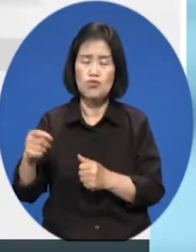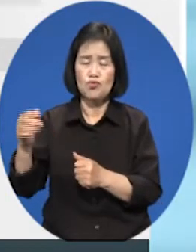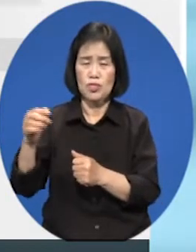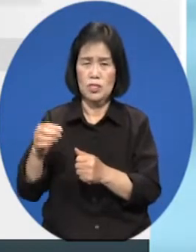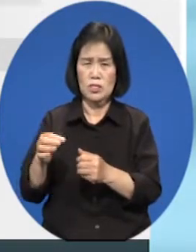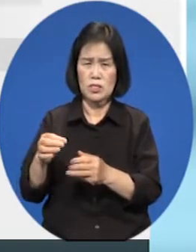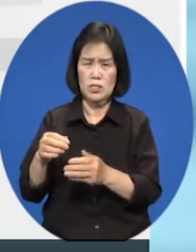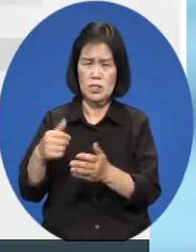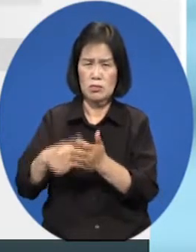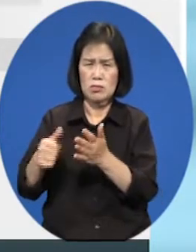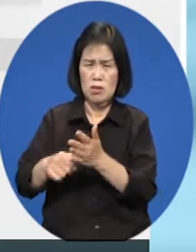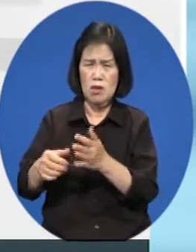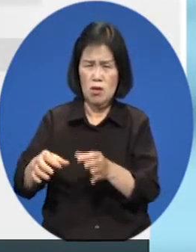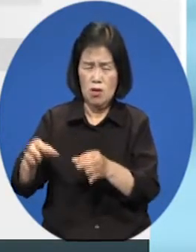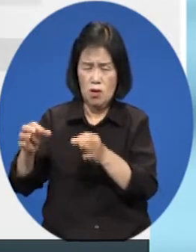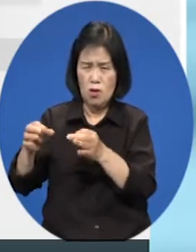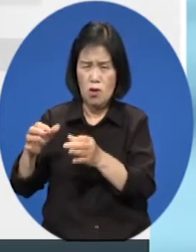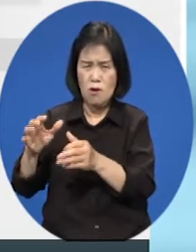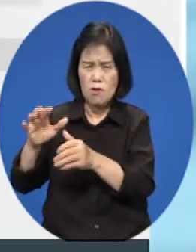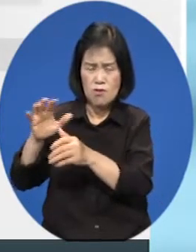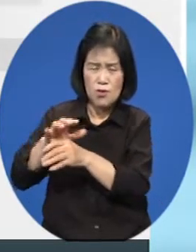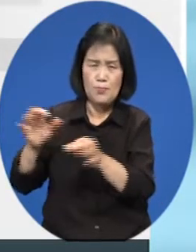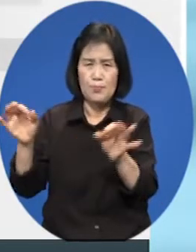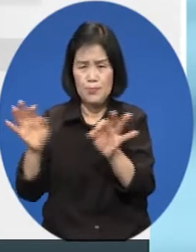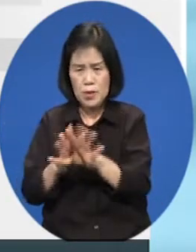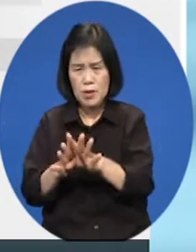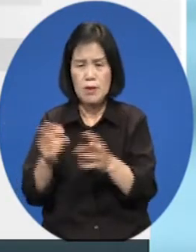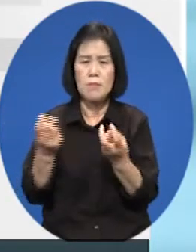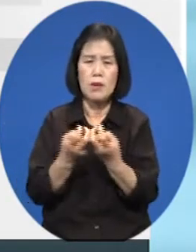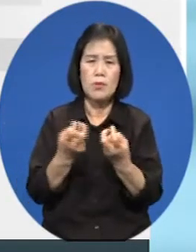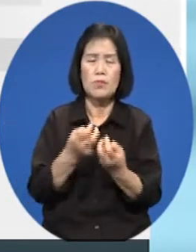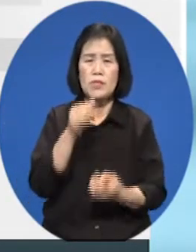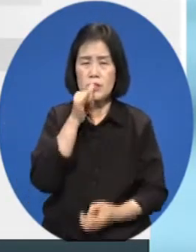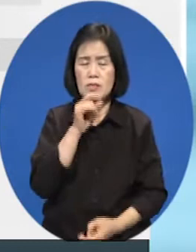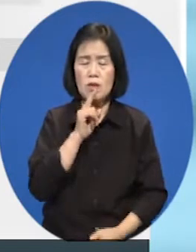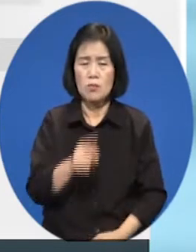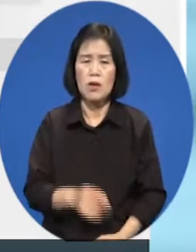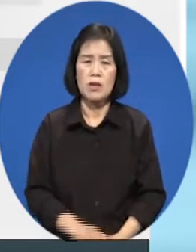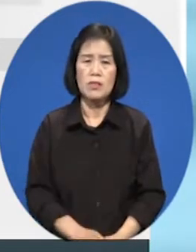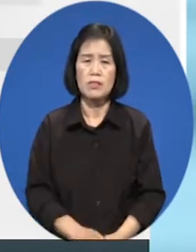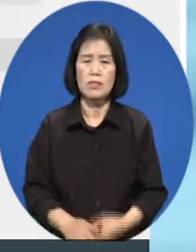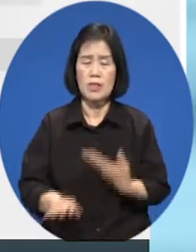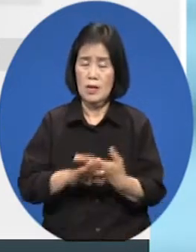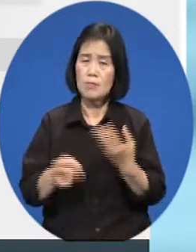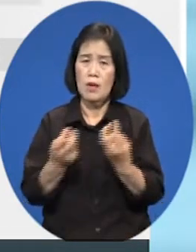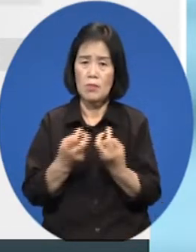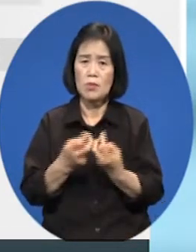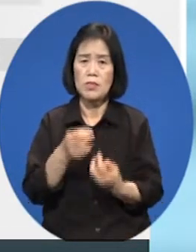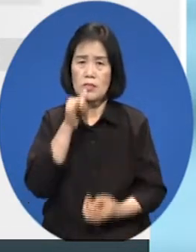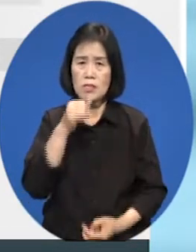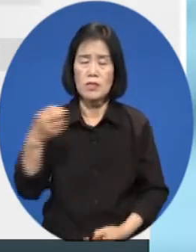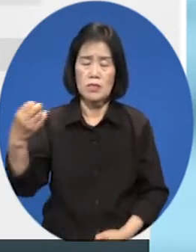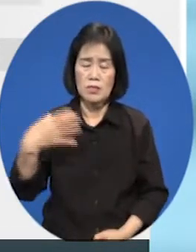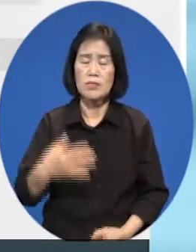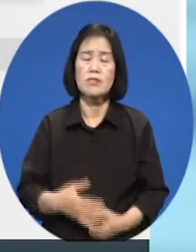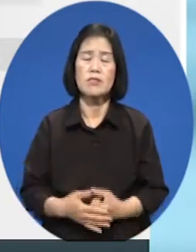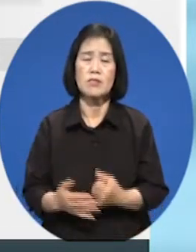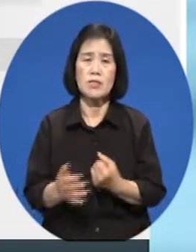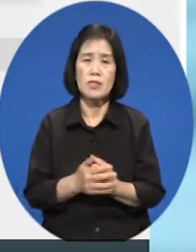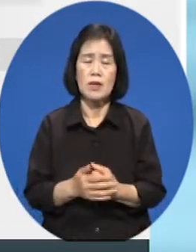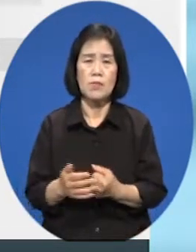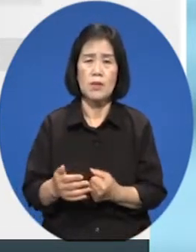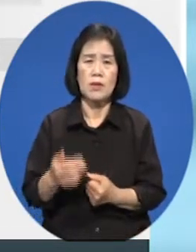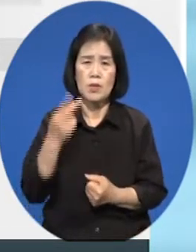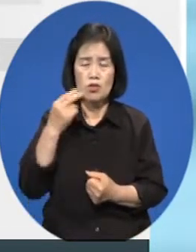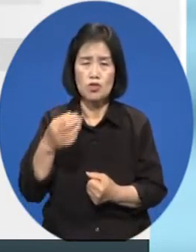우려를 불식시킬 수 있는 수단을 갖고 있다라고 분명히 얘기를 했습니다. 뭐 다른 수단들이 분명히 있겠다는 얘기죠. 따라서 연준이